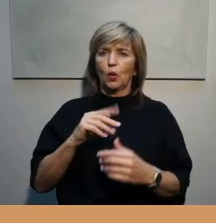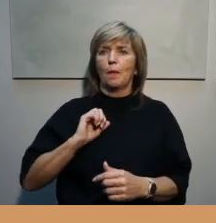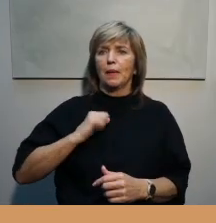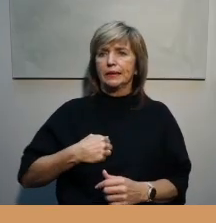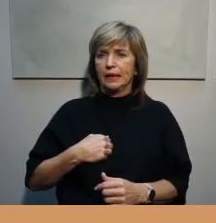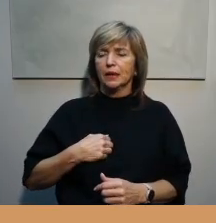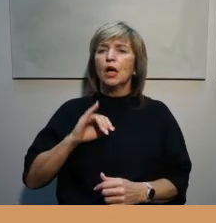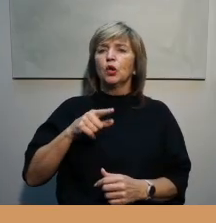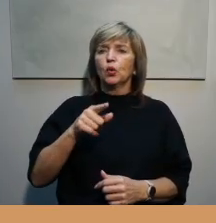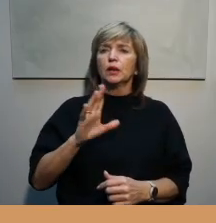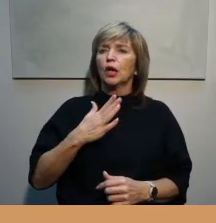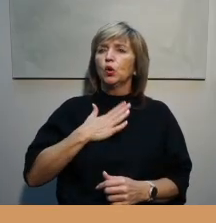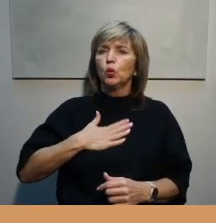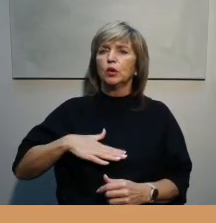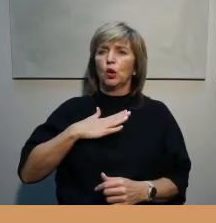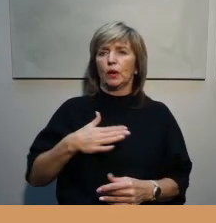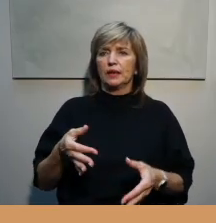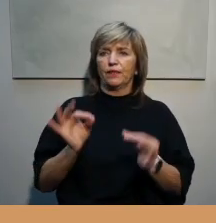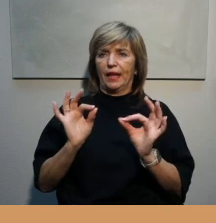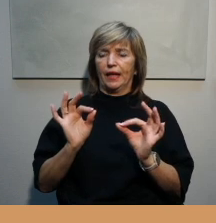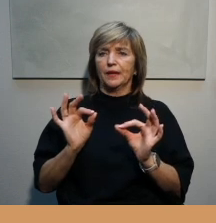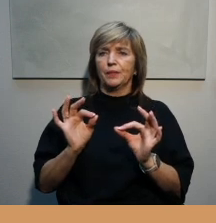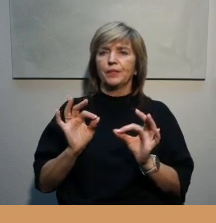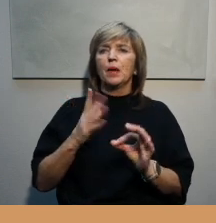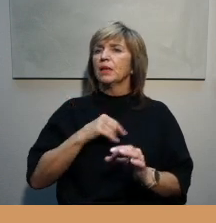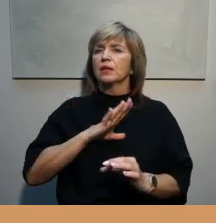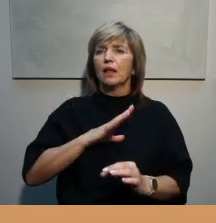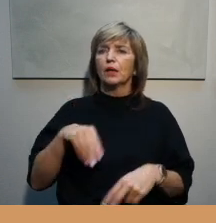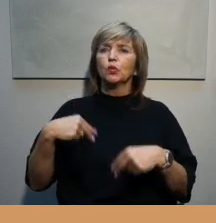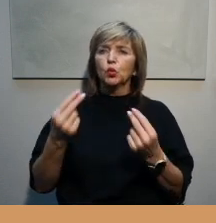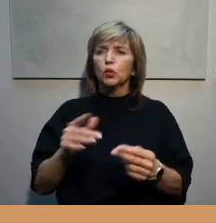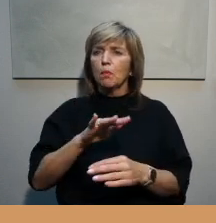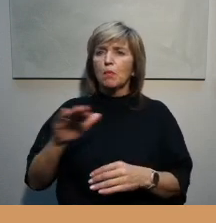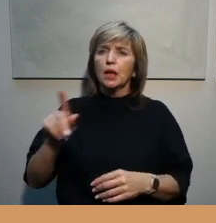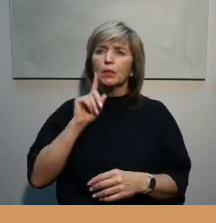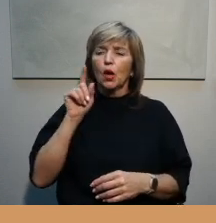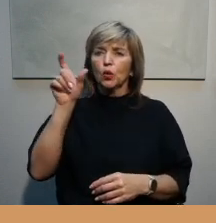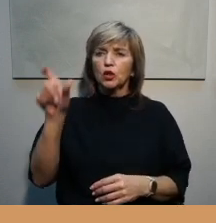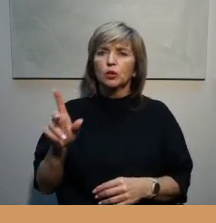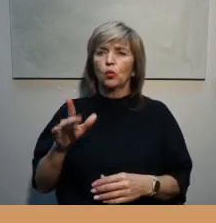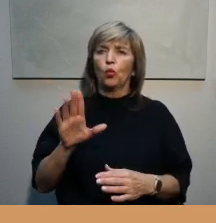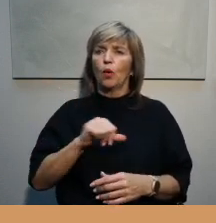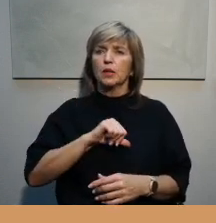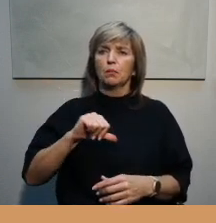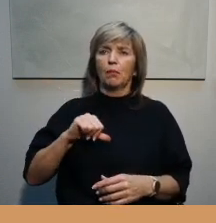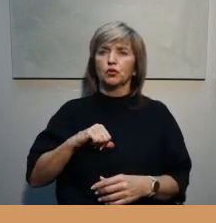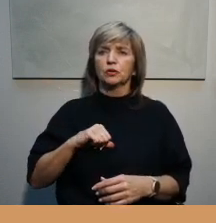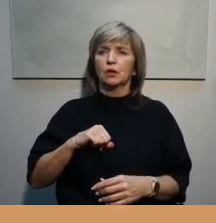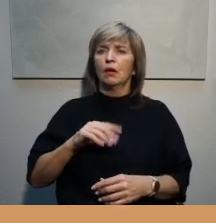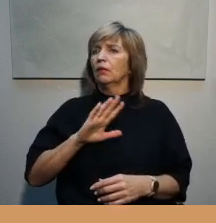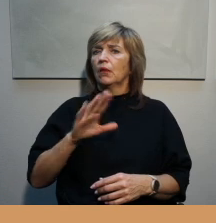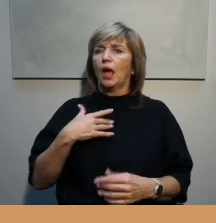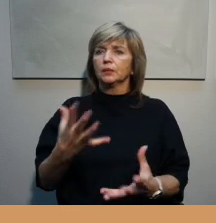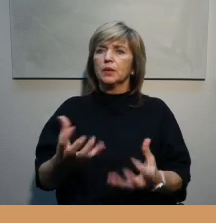pacietību, jo tā ir ļoti, ļoti svarīga. Mēs nevaram dot bērniem, jauniešiem to, ko mēs paši